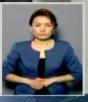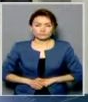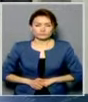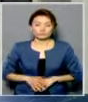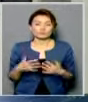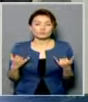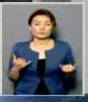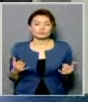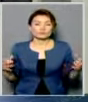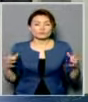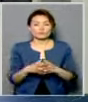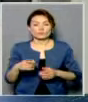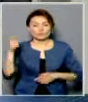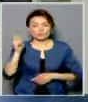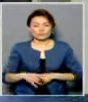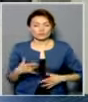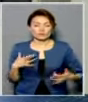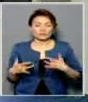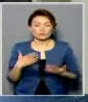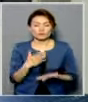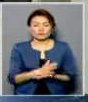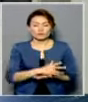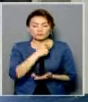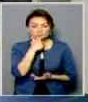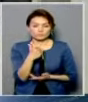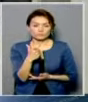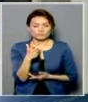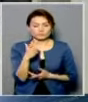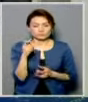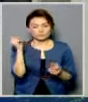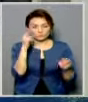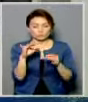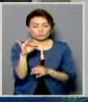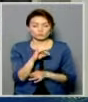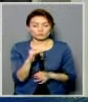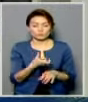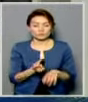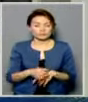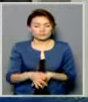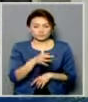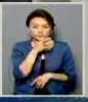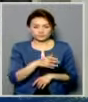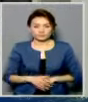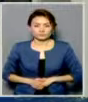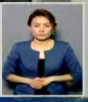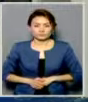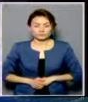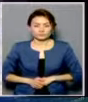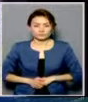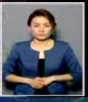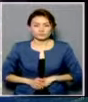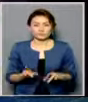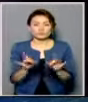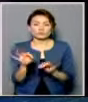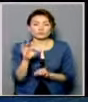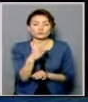Мы сегодня с коллективом пришли на представление. Со спектакля мы уезжаем, узнав историю. Очень понравилось.